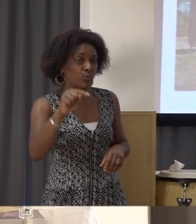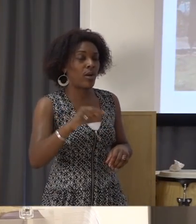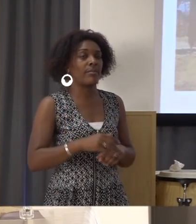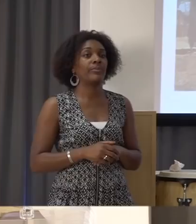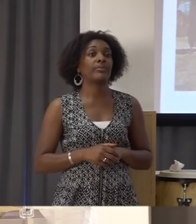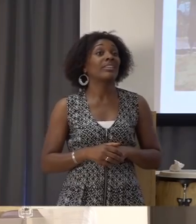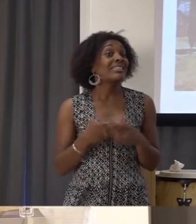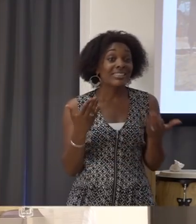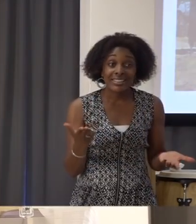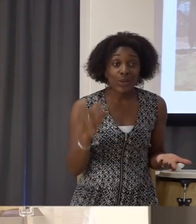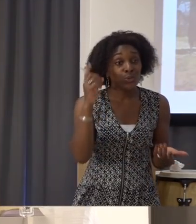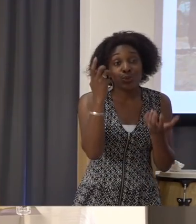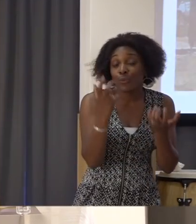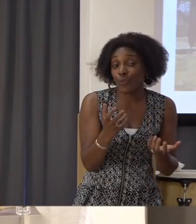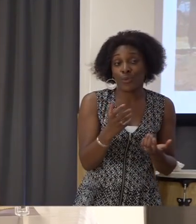C'est tout ce que Dieu attend.